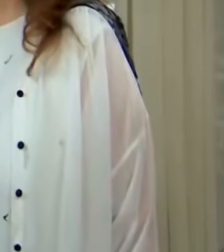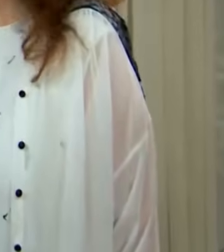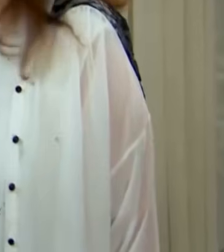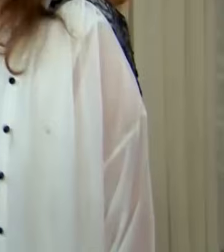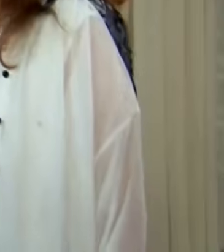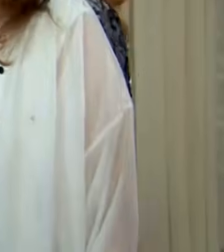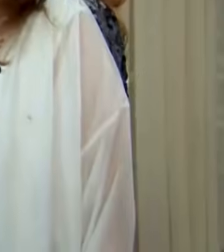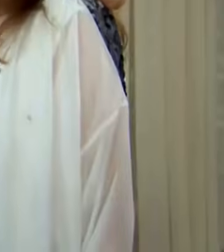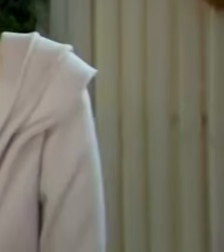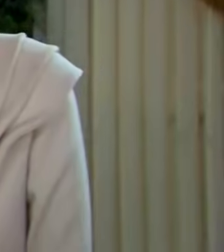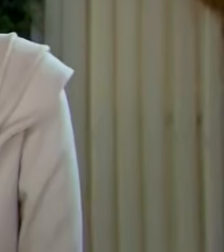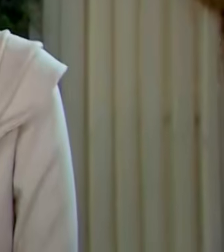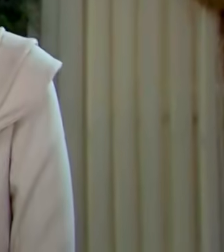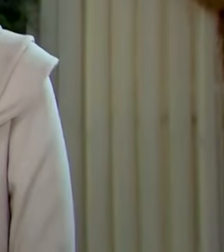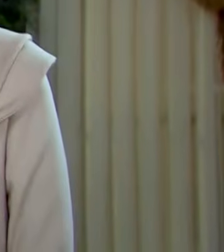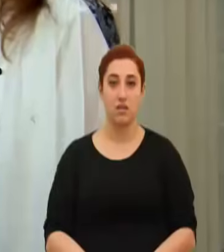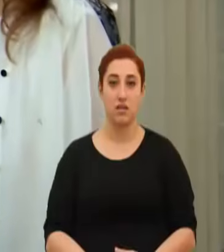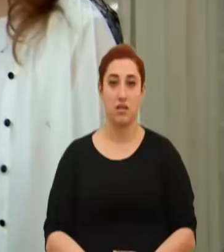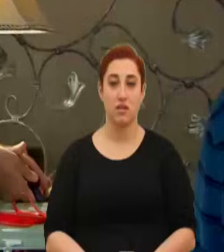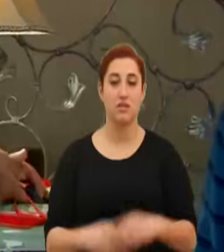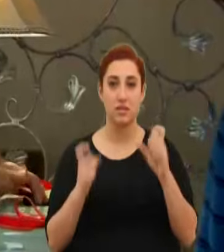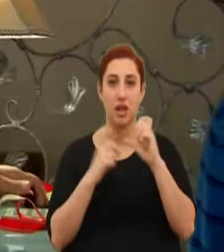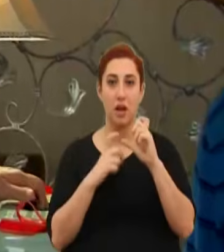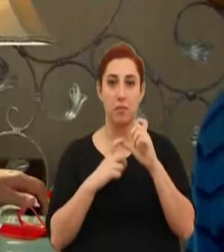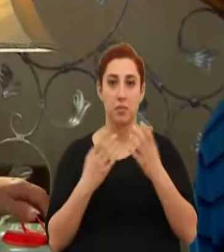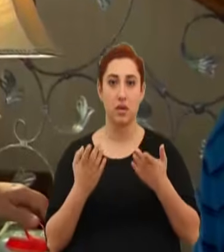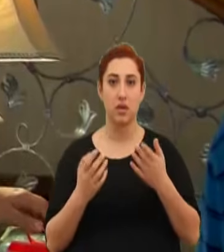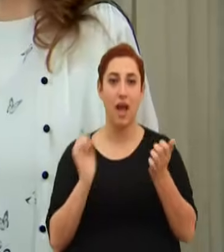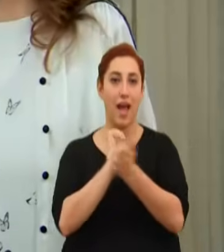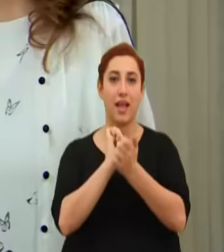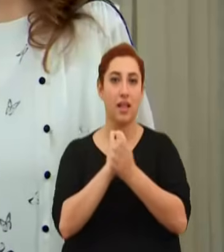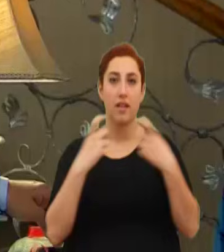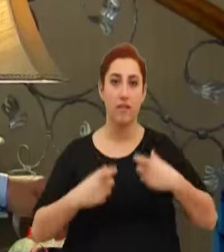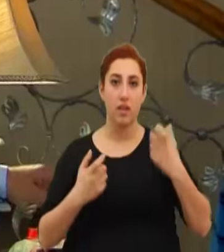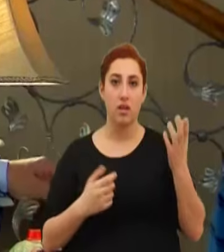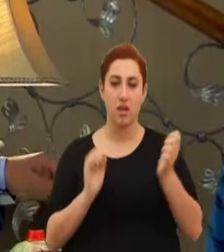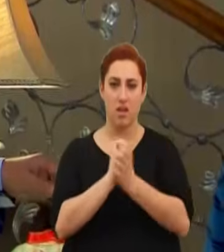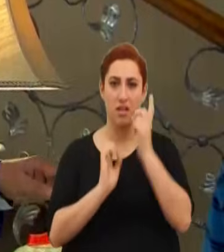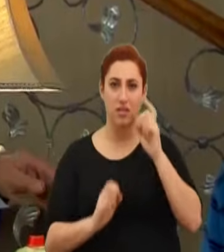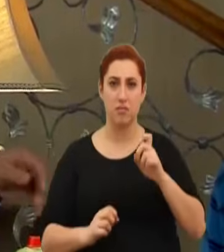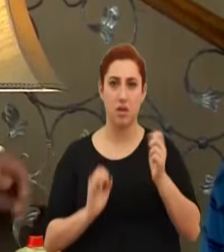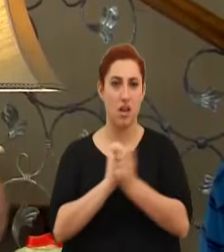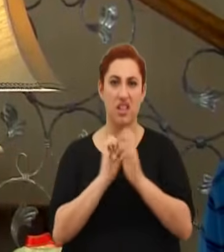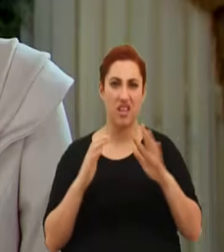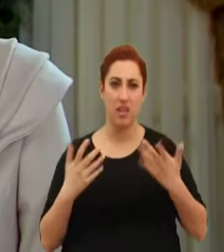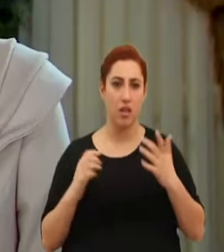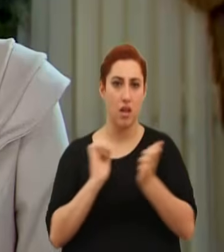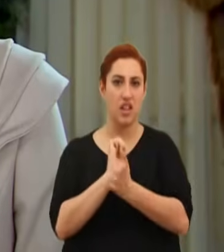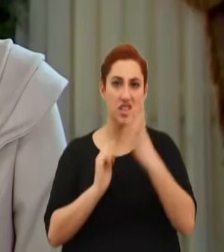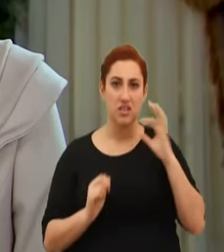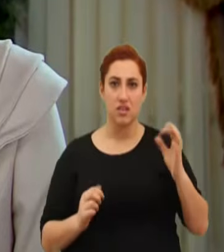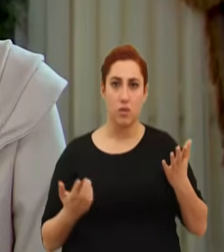bakmıyor. Herkesin gözü kapıda. Sarp, ailen nereyedir? Aile mi? Aile nedir ya? Ne